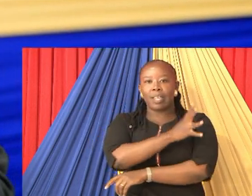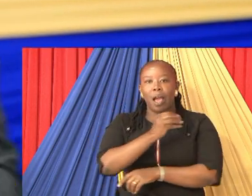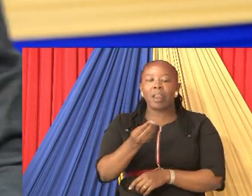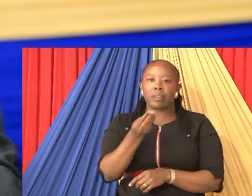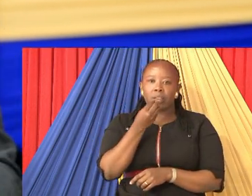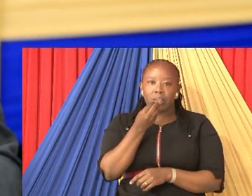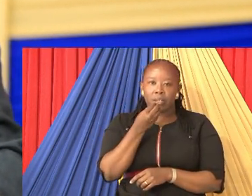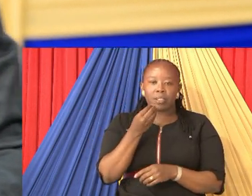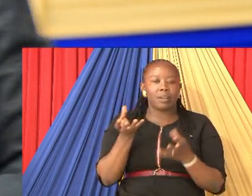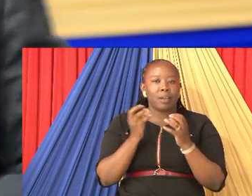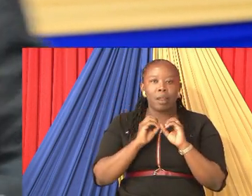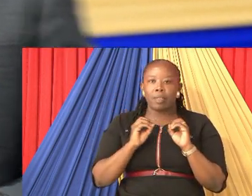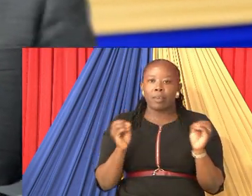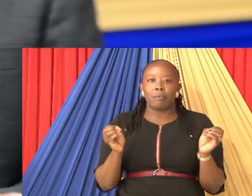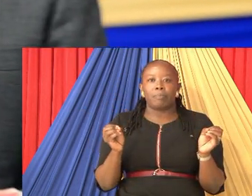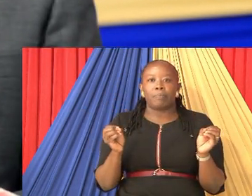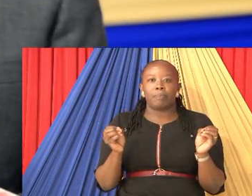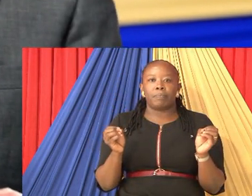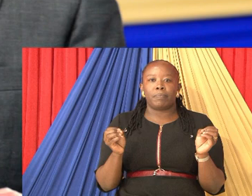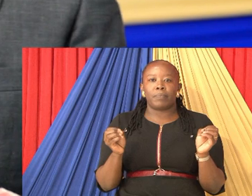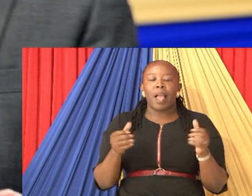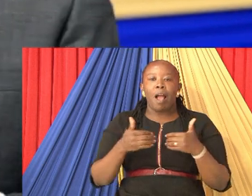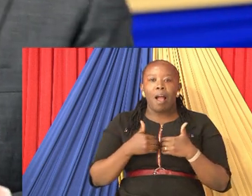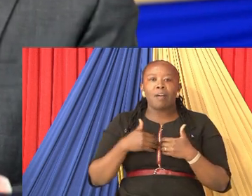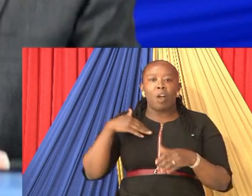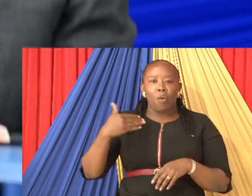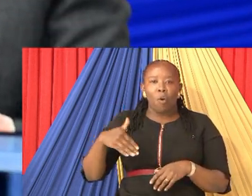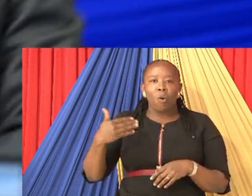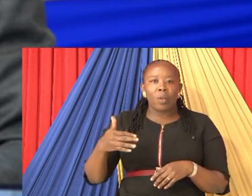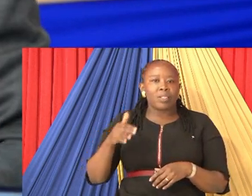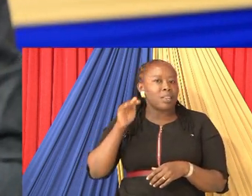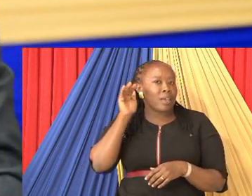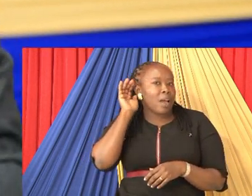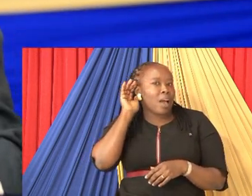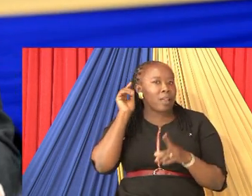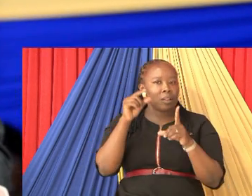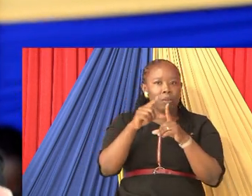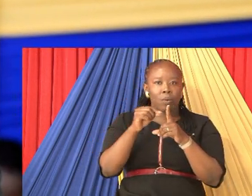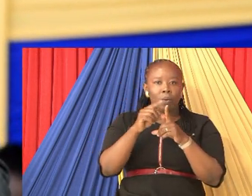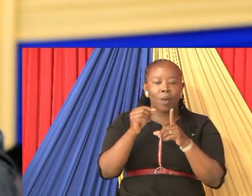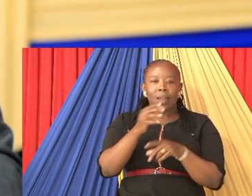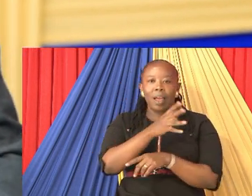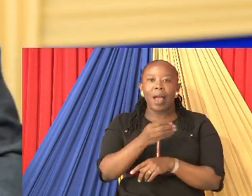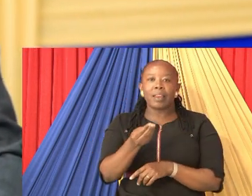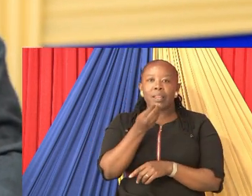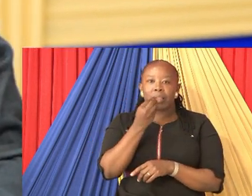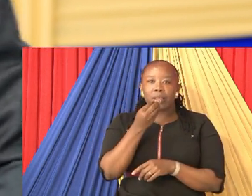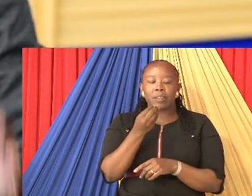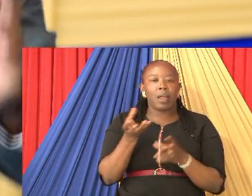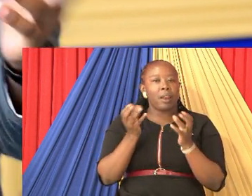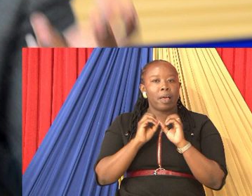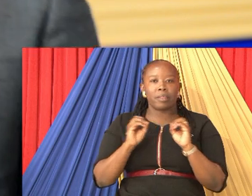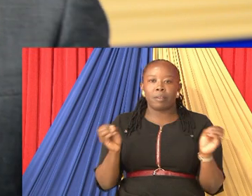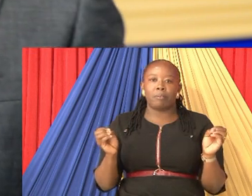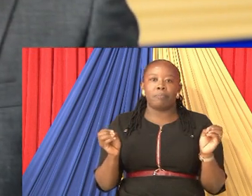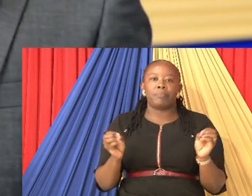kula. Walikuwa wanasikiliza neno ili hali hawakuwa wamekula chochote. Lakini